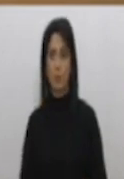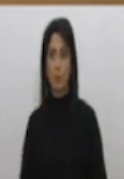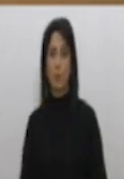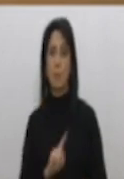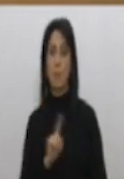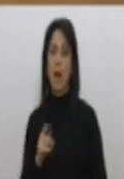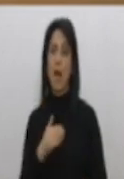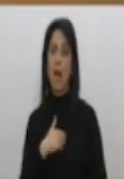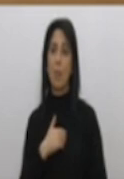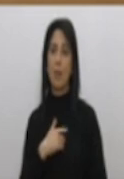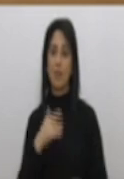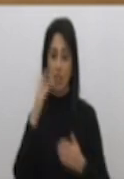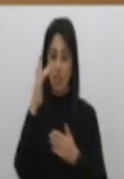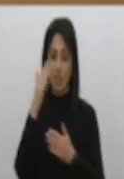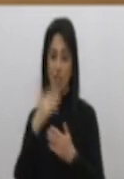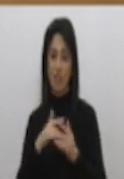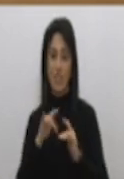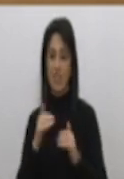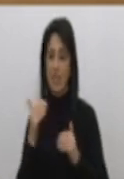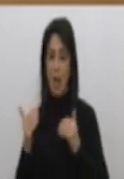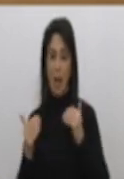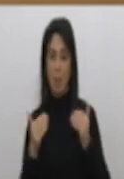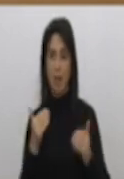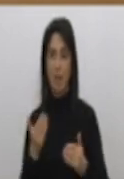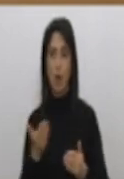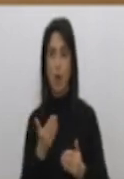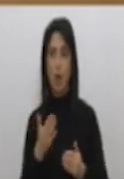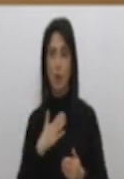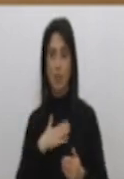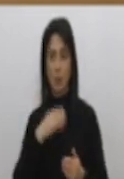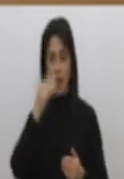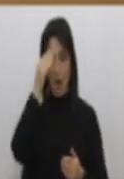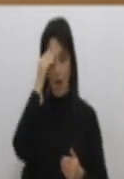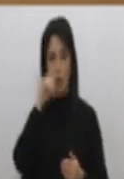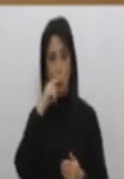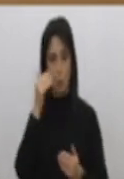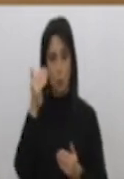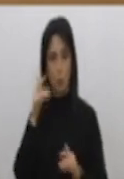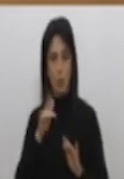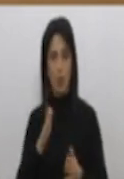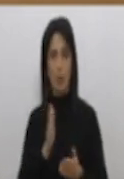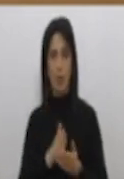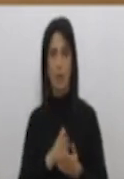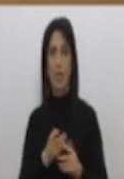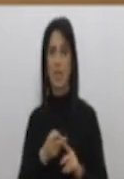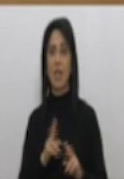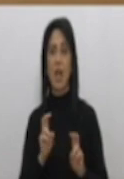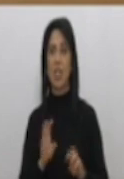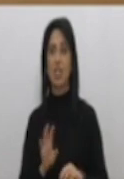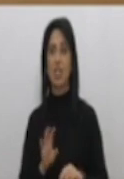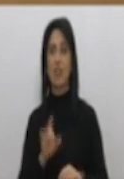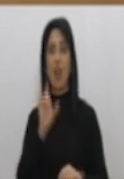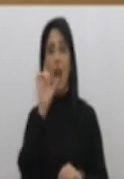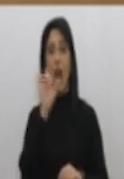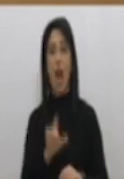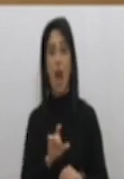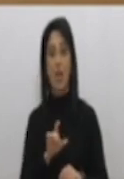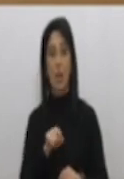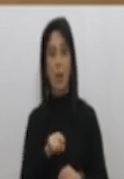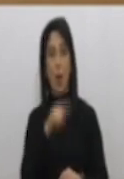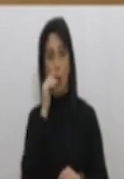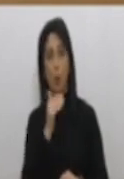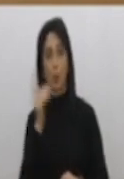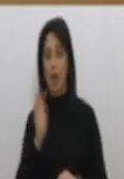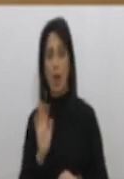Magram minda chamovtvalo sakmeebi zogadat romelits chemi azrit aris prorusuli. Es arnishnavs ro adamianebi ak vart